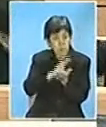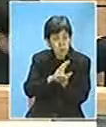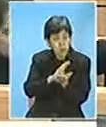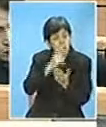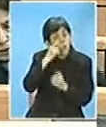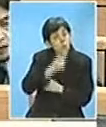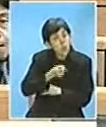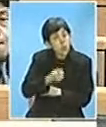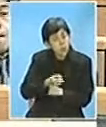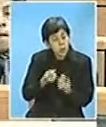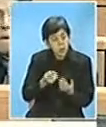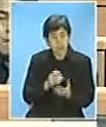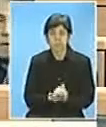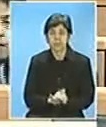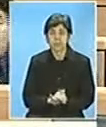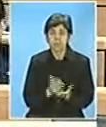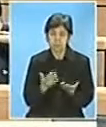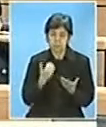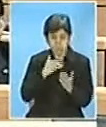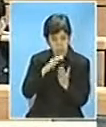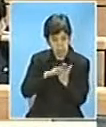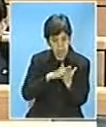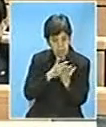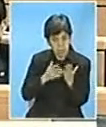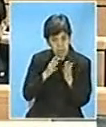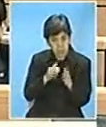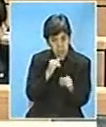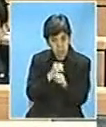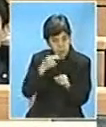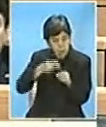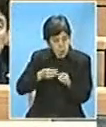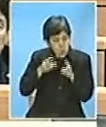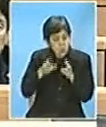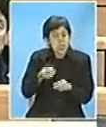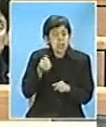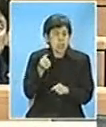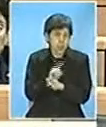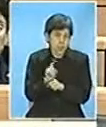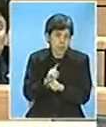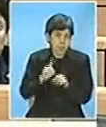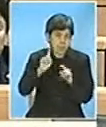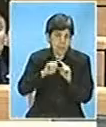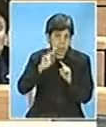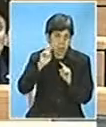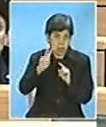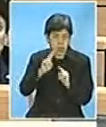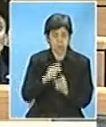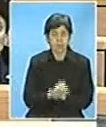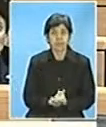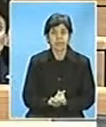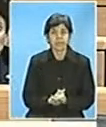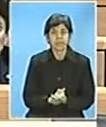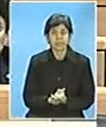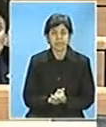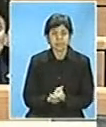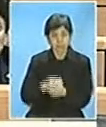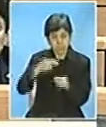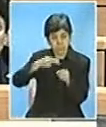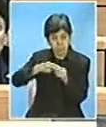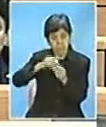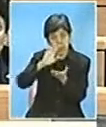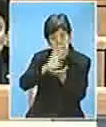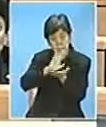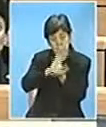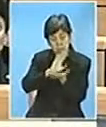ไปอีกหรือไม่หรือมีนโยบายด้านราคาพลังงานอย่างไรข้อที่2กองทุนน้ำมันเชื้อเพลิง